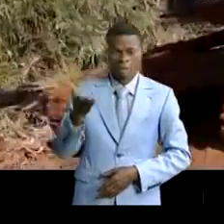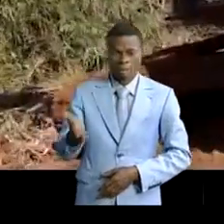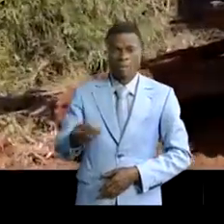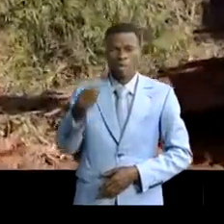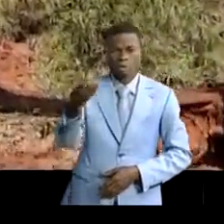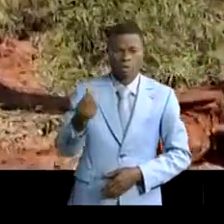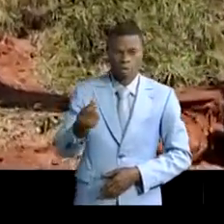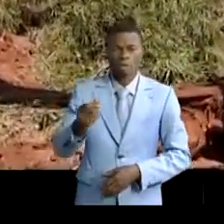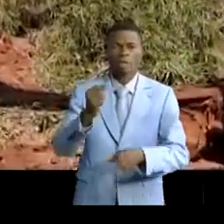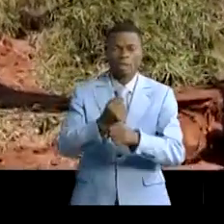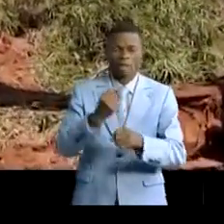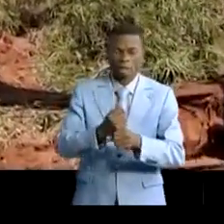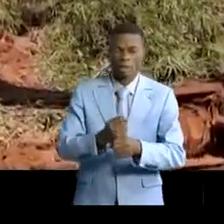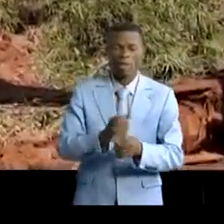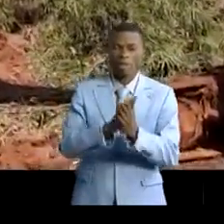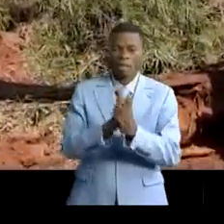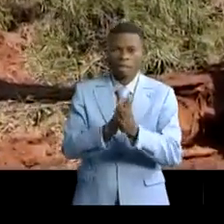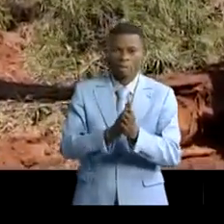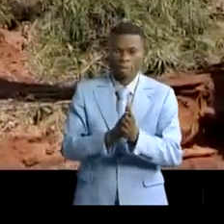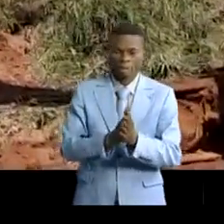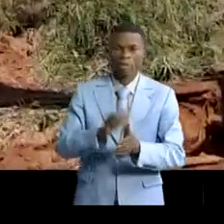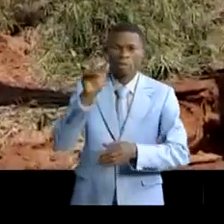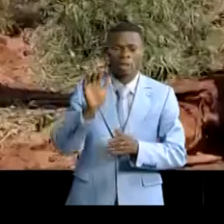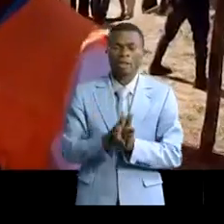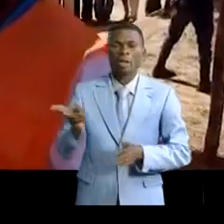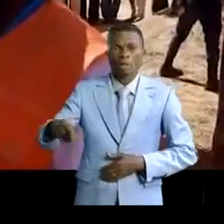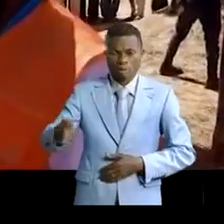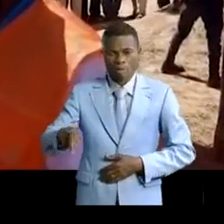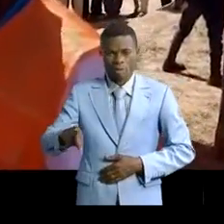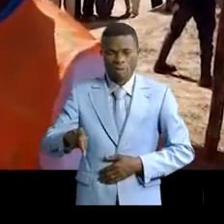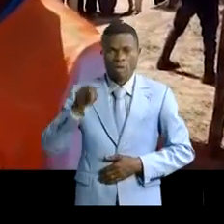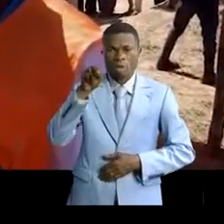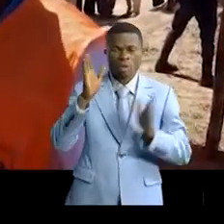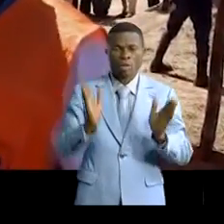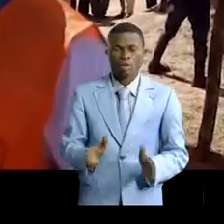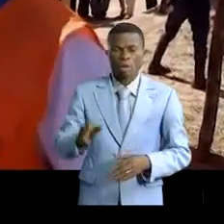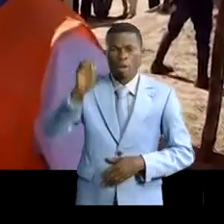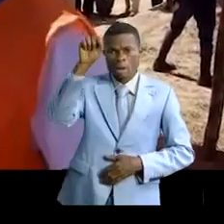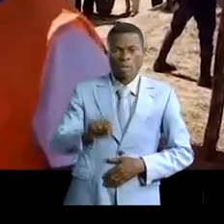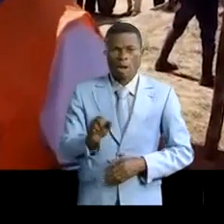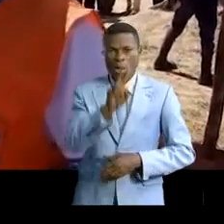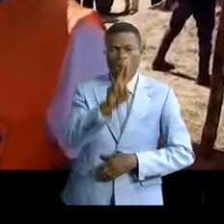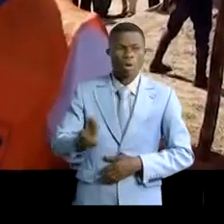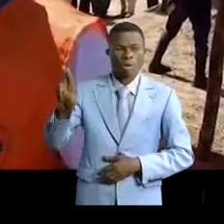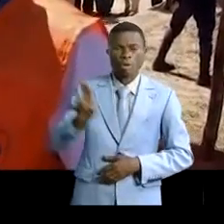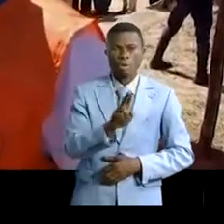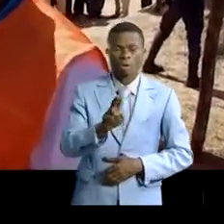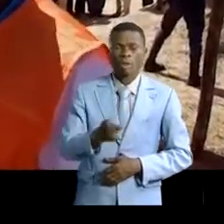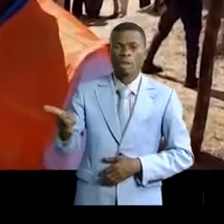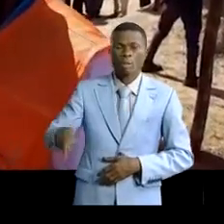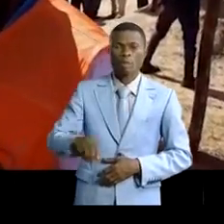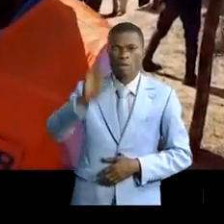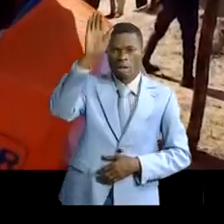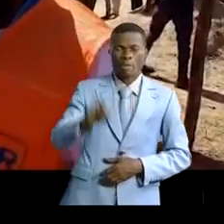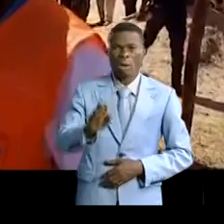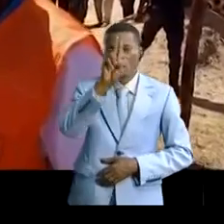La consistance et des travaux ici faits par le directeur provincial de l'Office des routes Bazuélé. La province du Bazuélé et